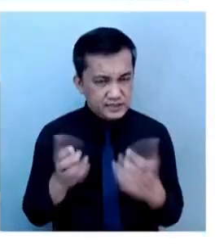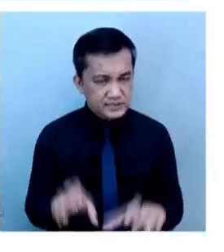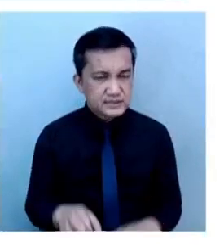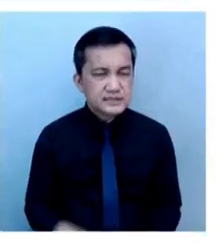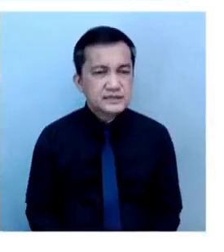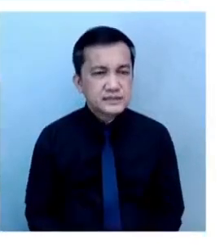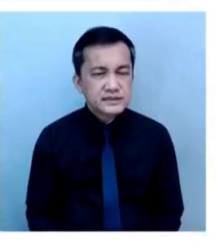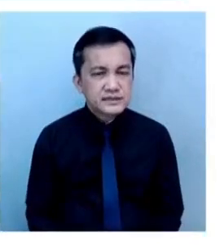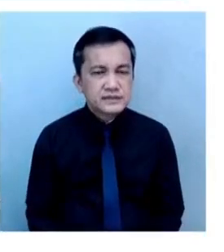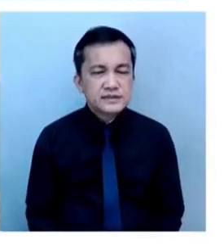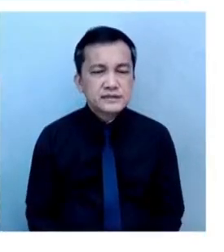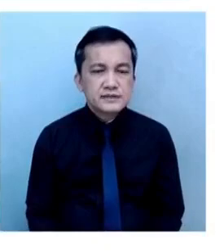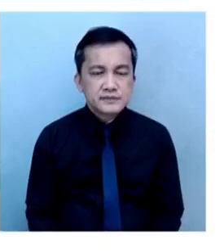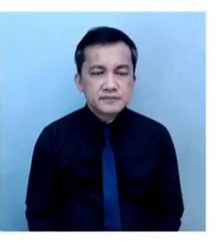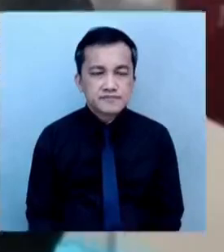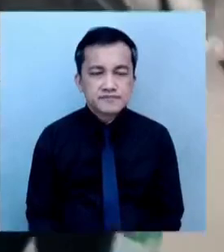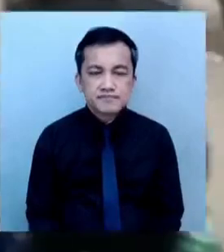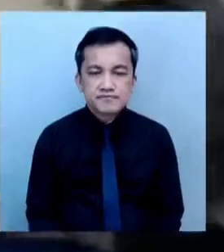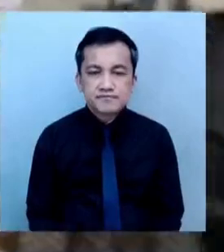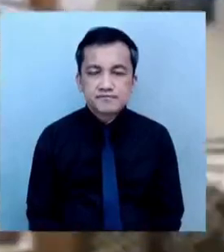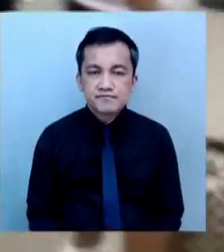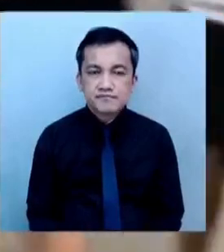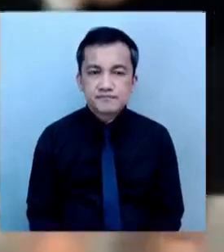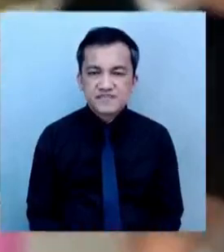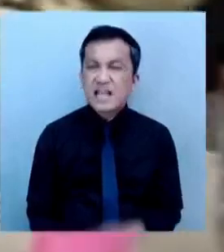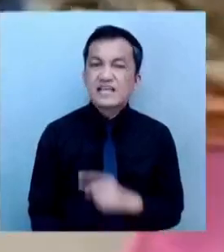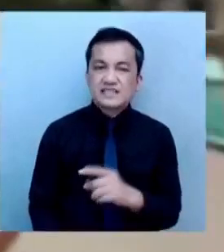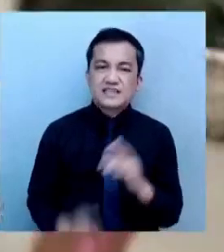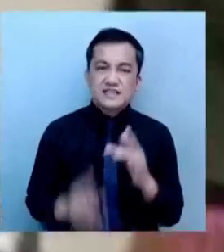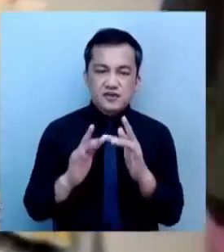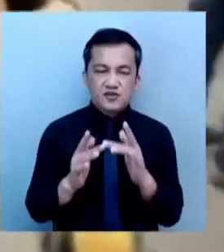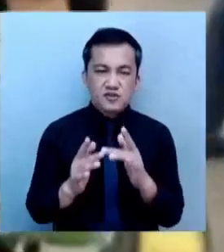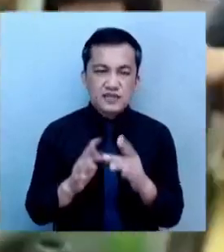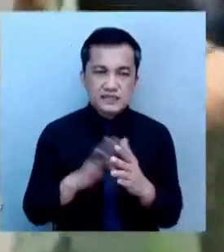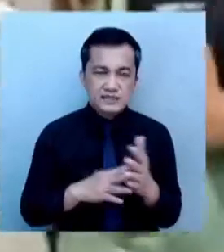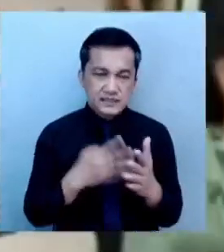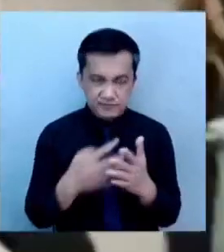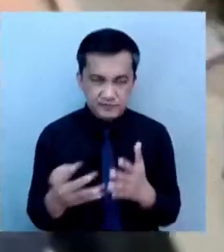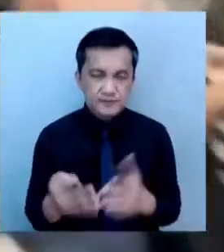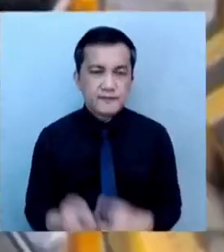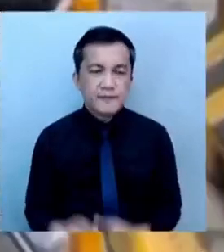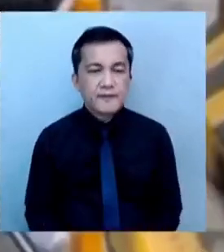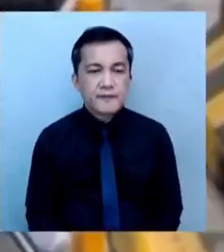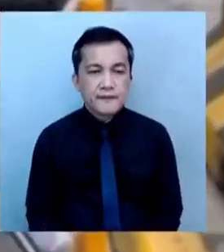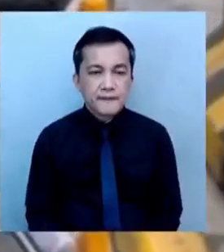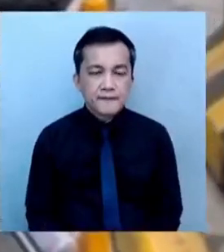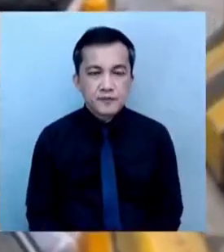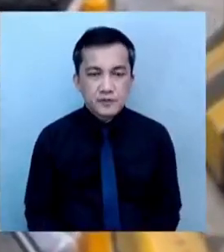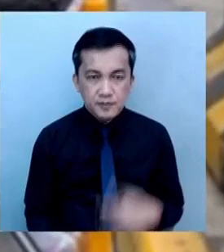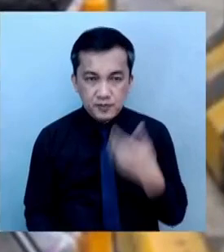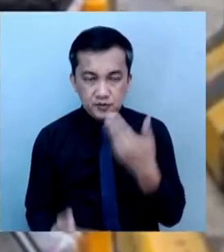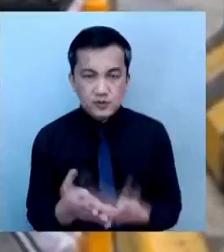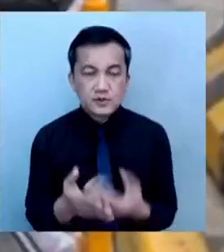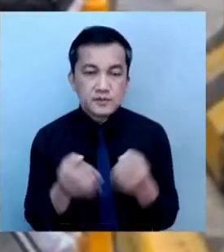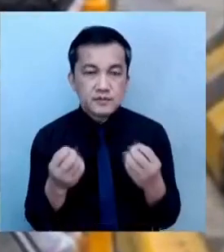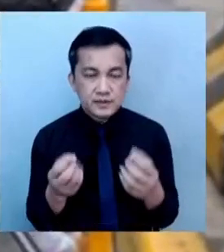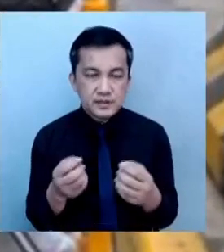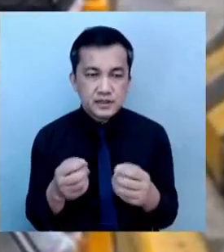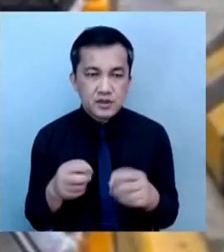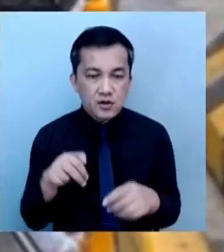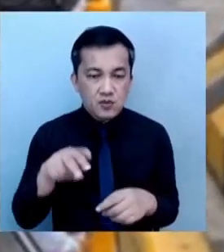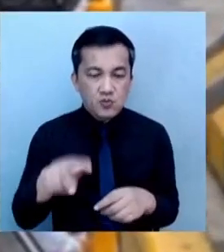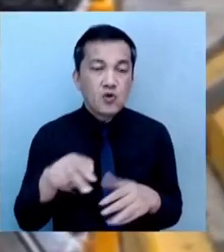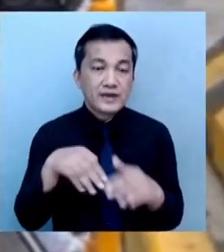Okay. Ito ay online, nag-book online. Mm. Pero merong mga dumarating pa dito marami na walk-in. So yun